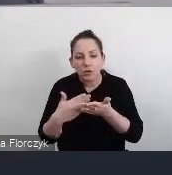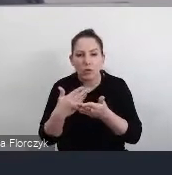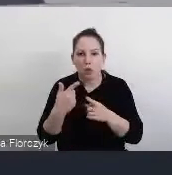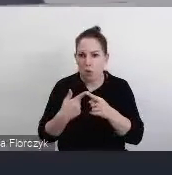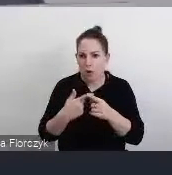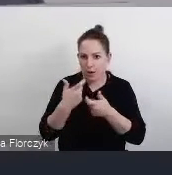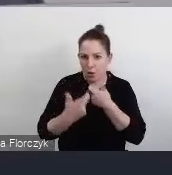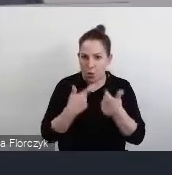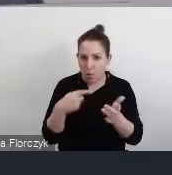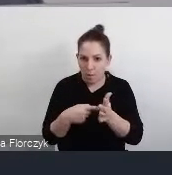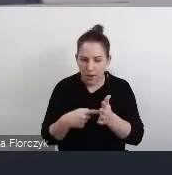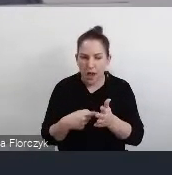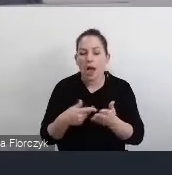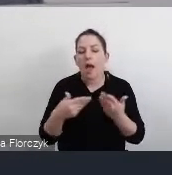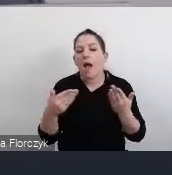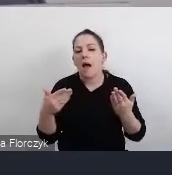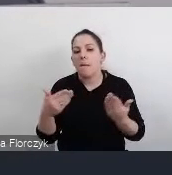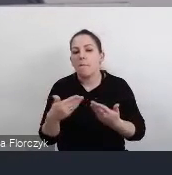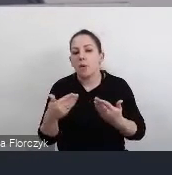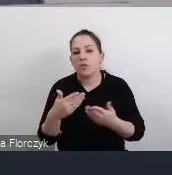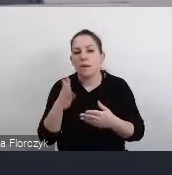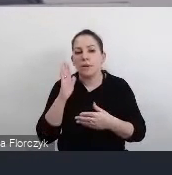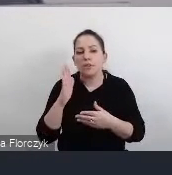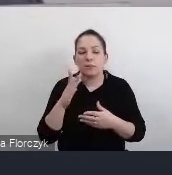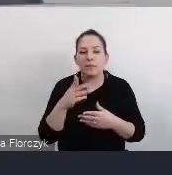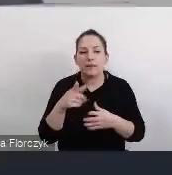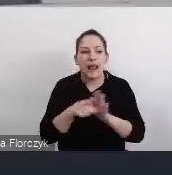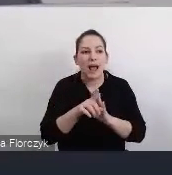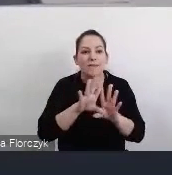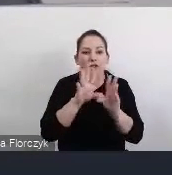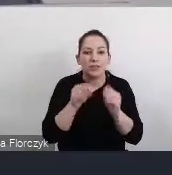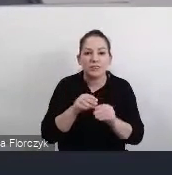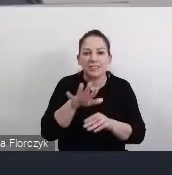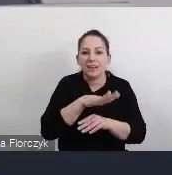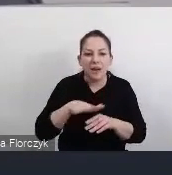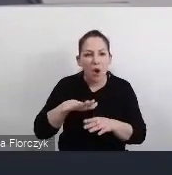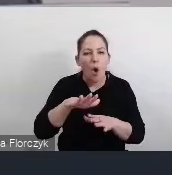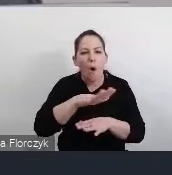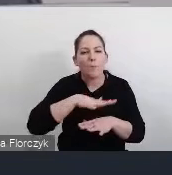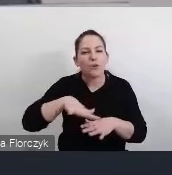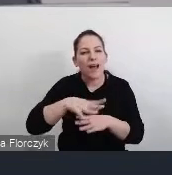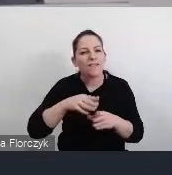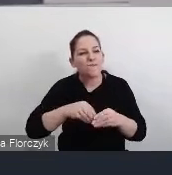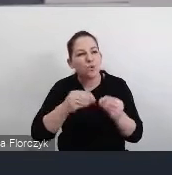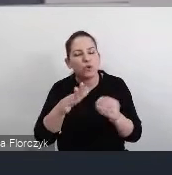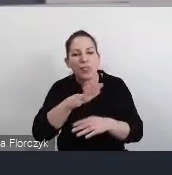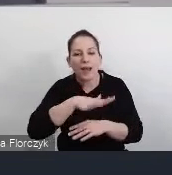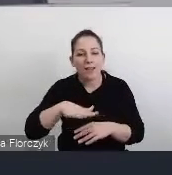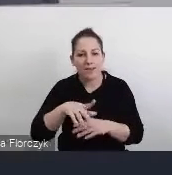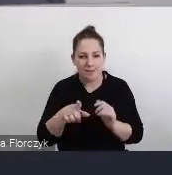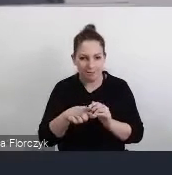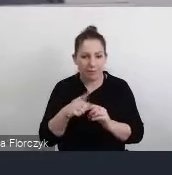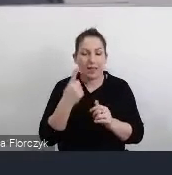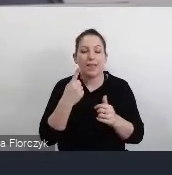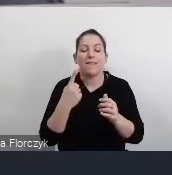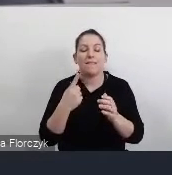zrobić, a być może w związku z tym zrobimy to dla wszystkich miejskich obszarów funkcjonalnych, które są wyznaczone pod jednym warunkiem,